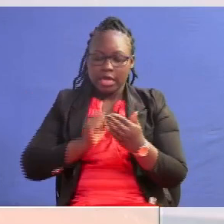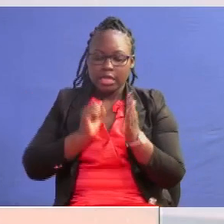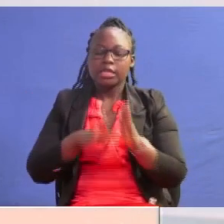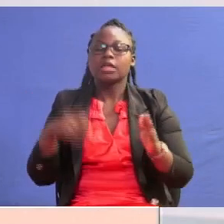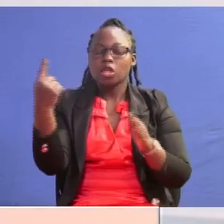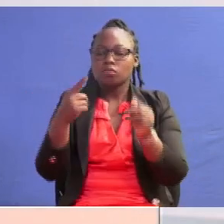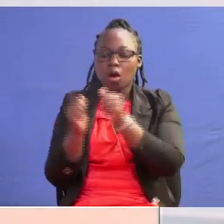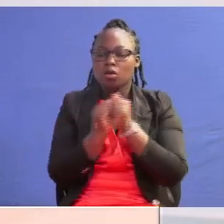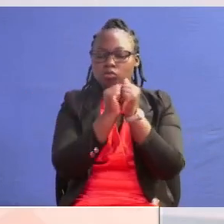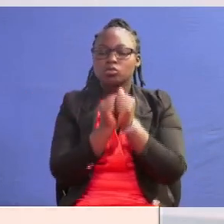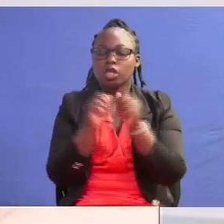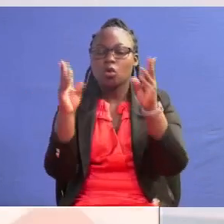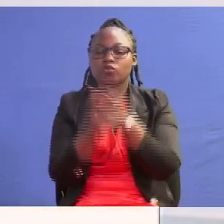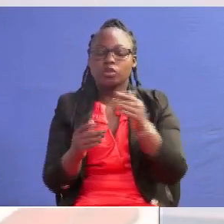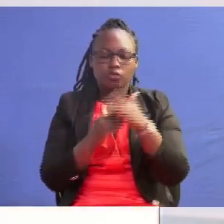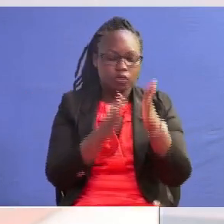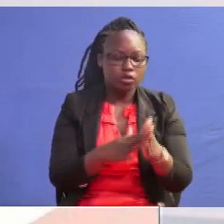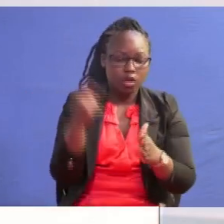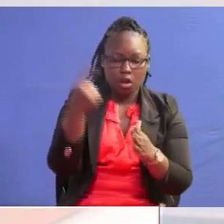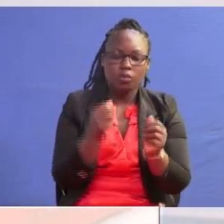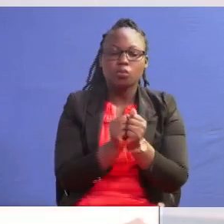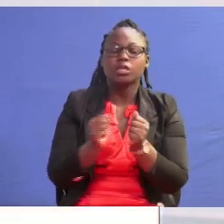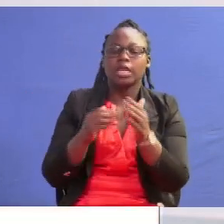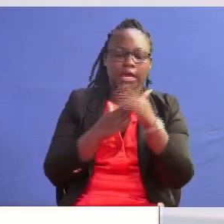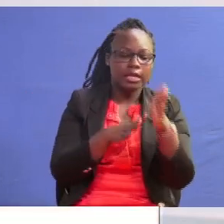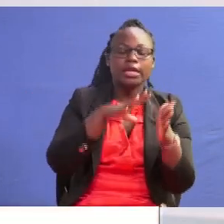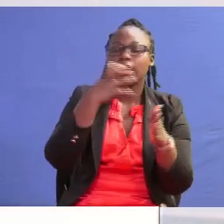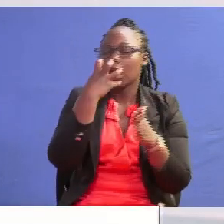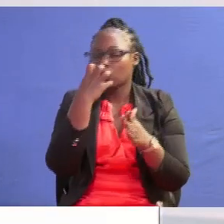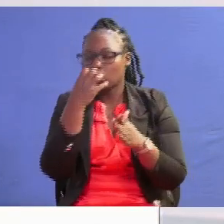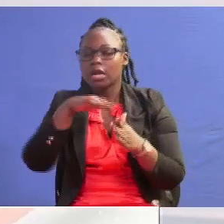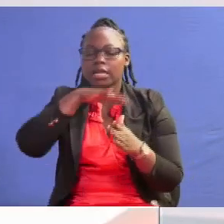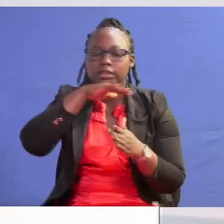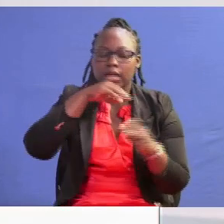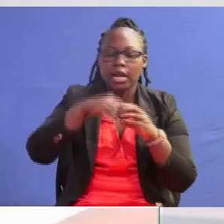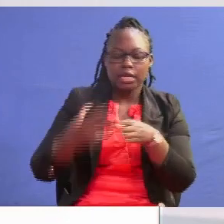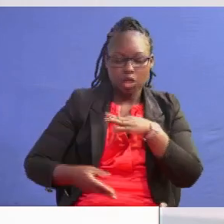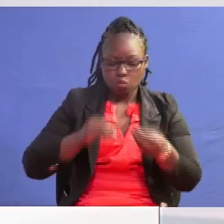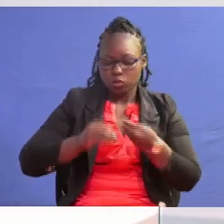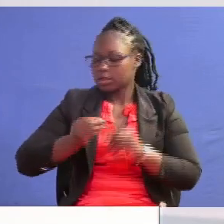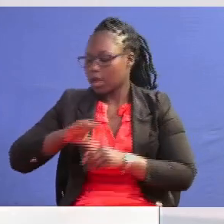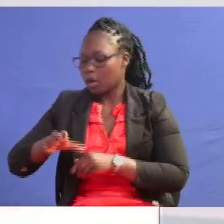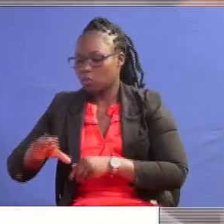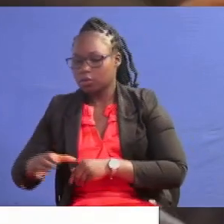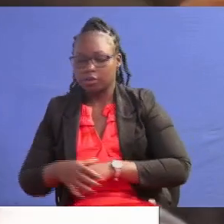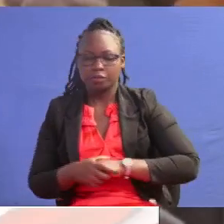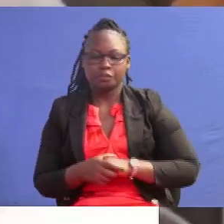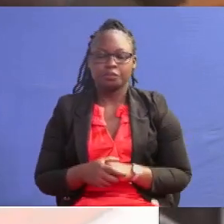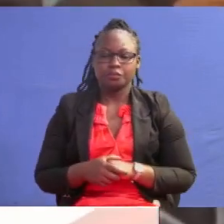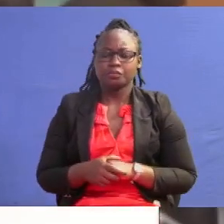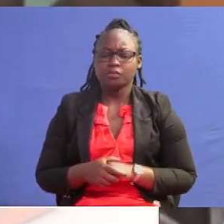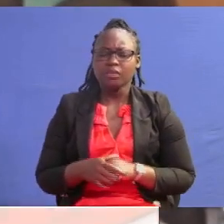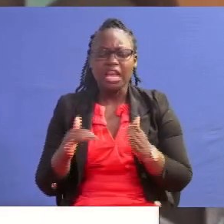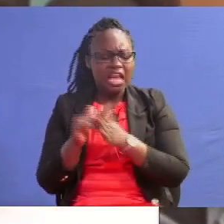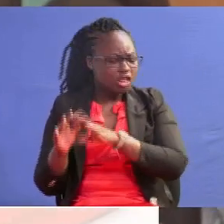tofauti walioandamana na kinara wa Azimio Raila Odinga katika ziara yake ya kaunti ya Busia. Ati